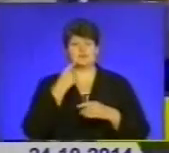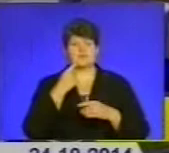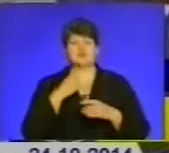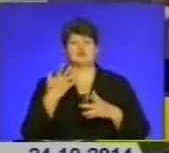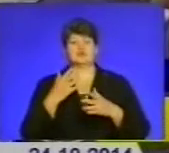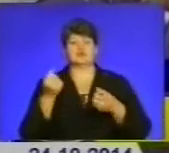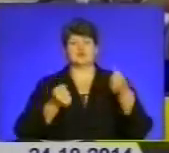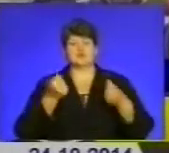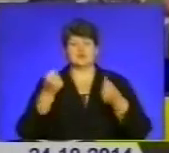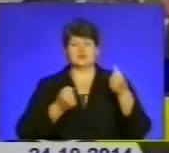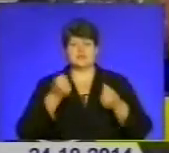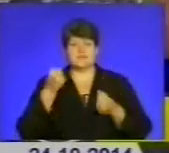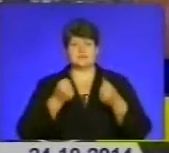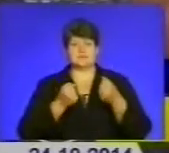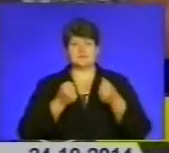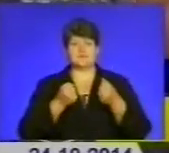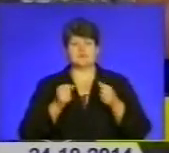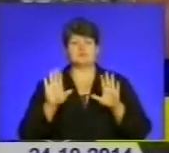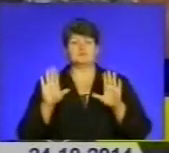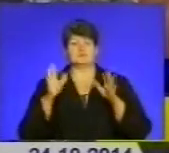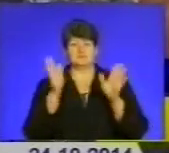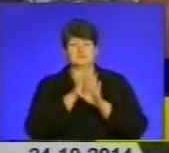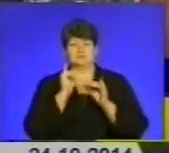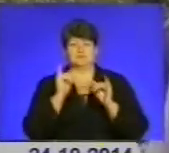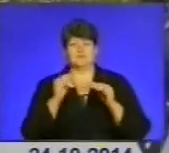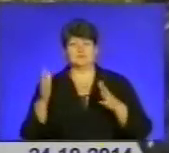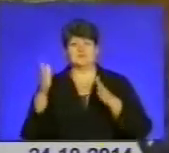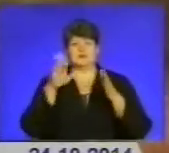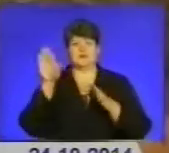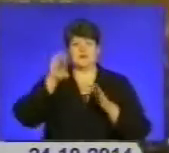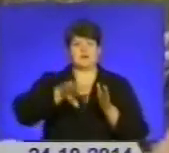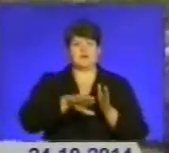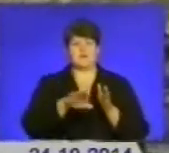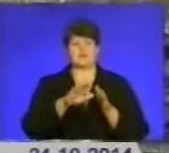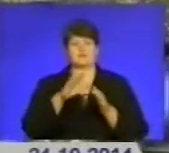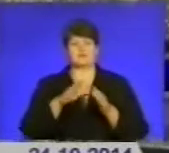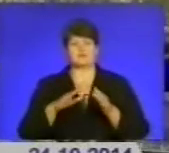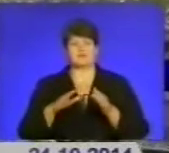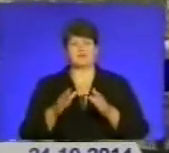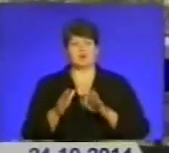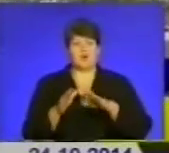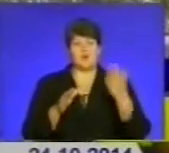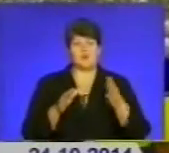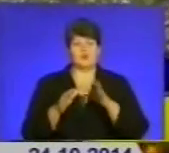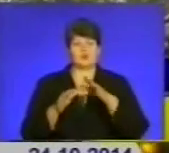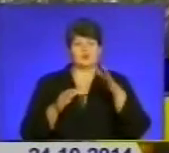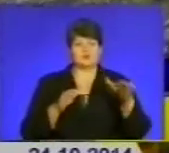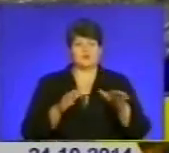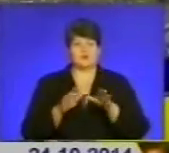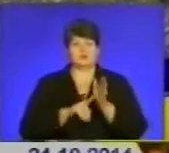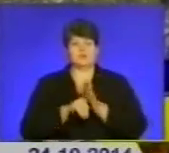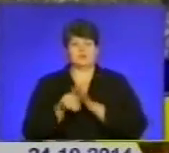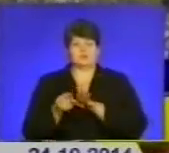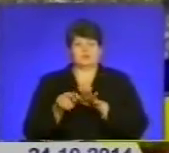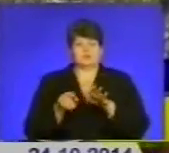врахувала погодних умов, внаслідок чого з'їхала в кювет. Почало тягнути в циво на обочину, стало тягнути. Ми